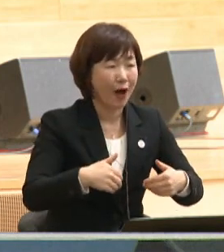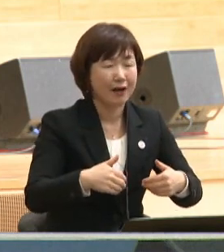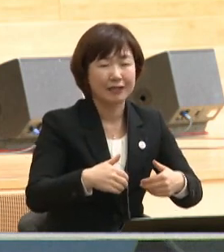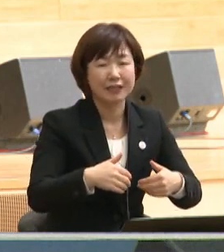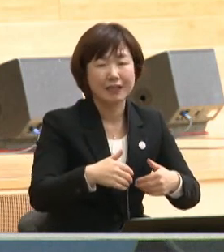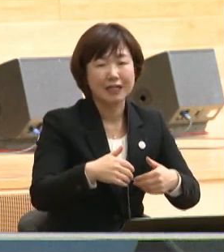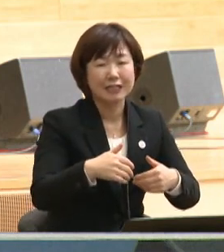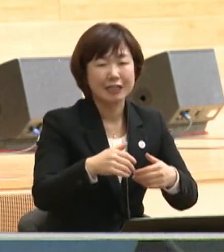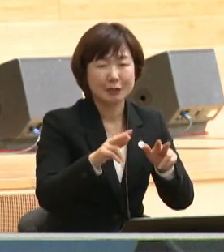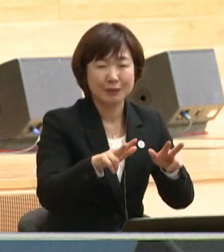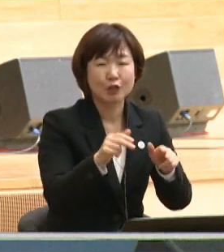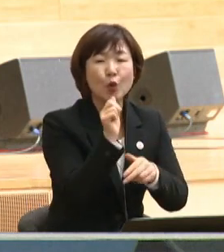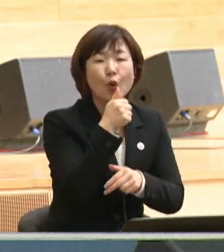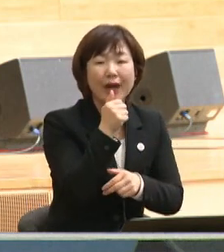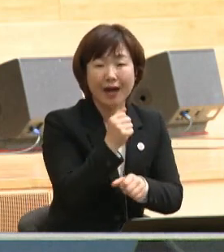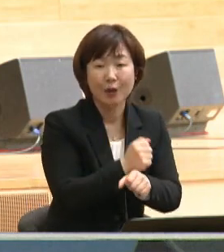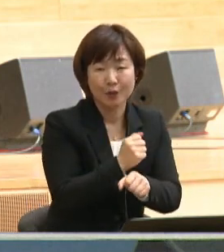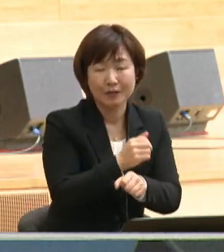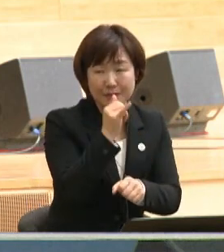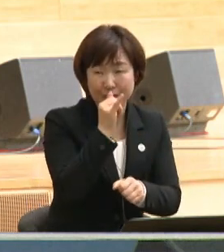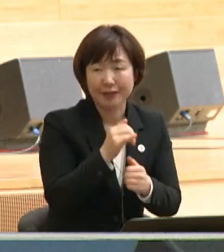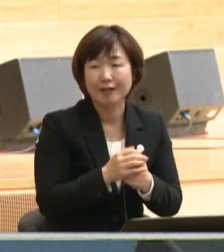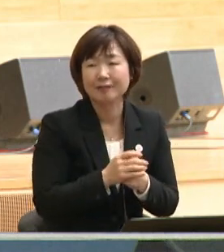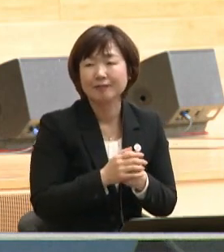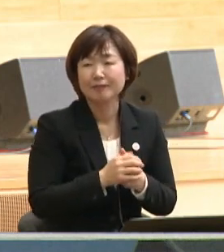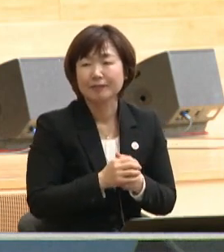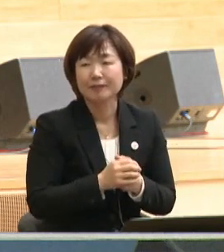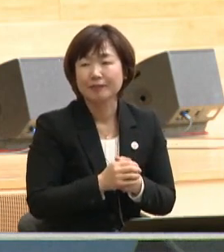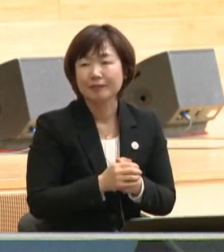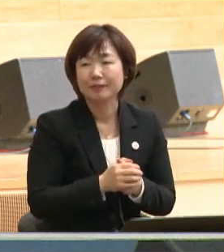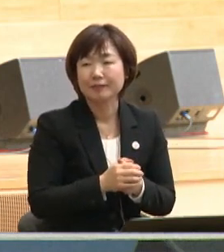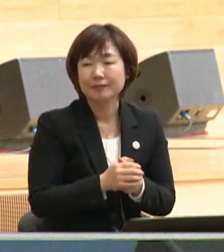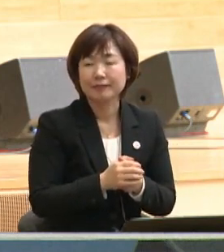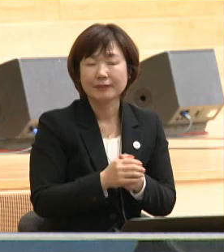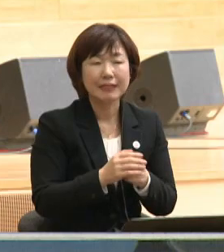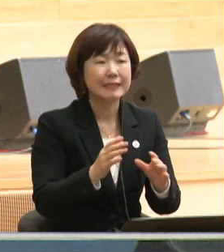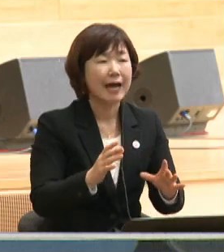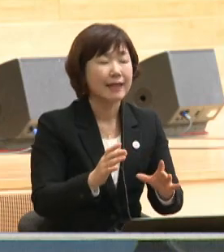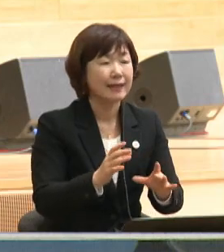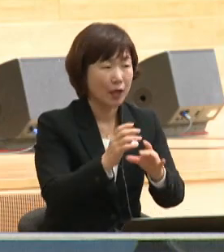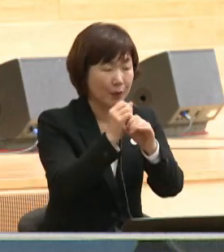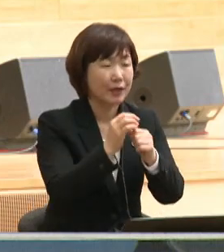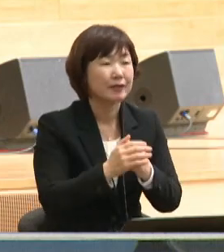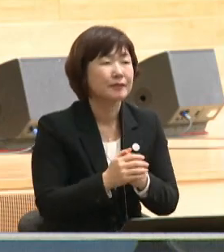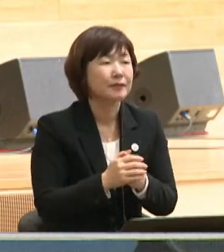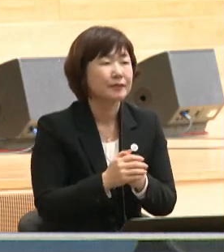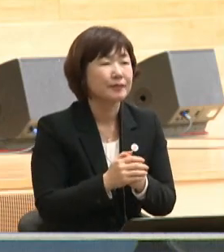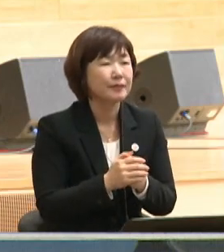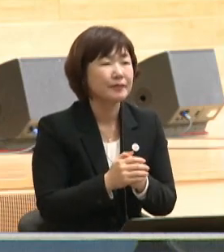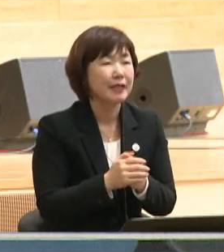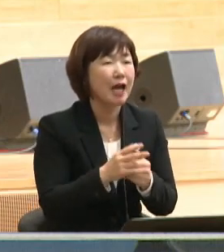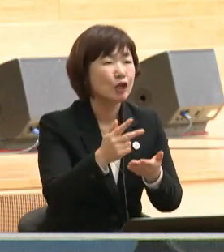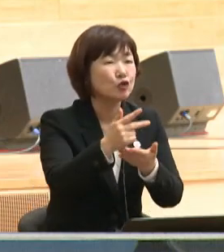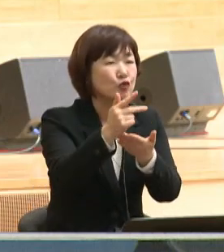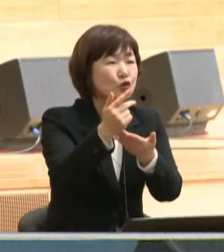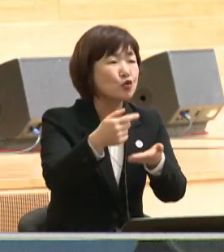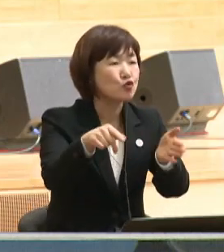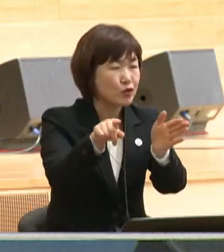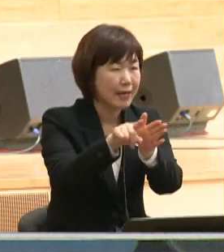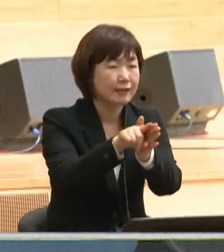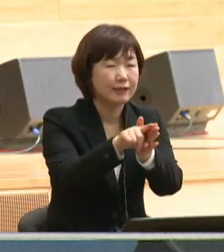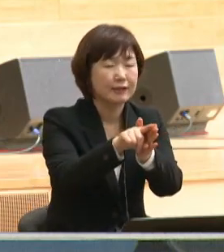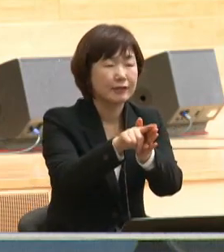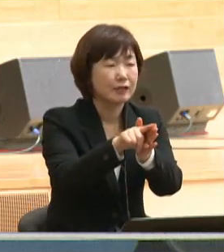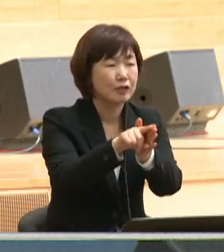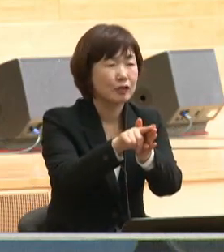곳곳에 기록해 놓았습니다 자 우리 그 내용들을 저 정리를 해 볼까요 그 내용들을 정리하면 문제는 한마디로 주를 위한 경건이라고